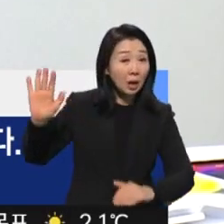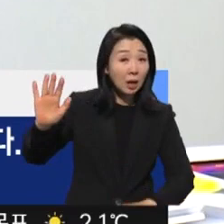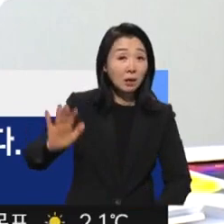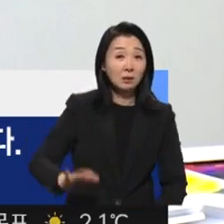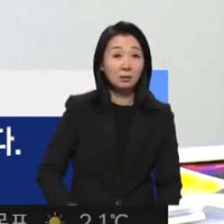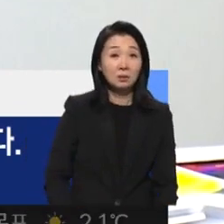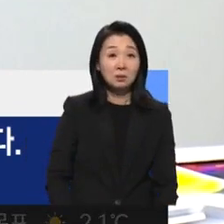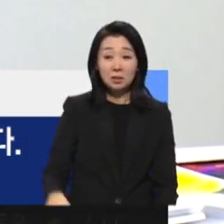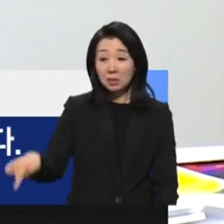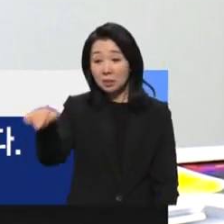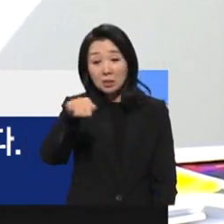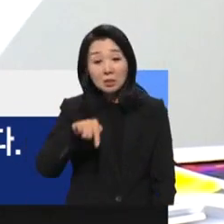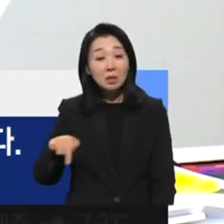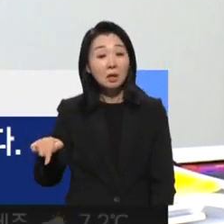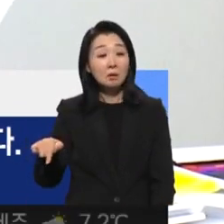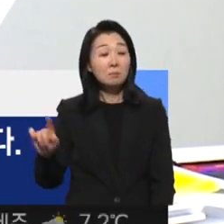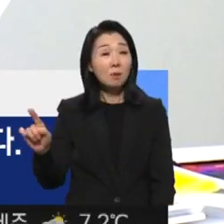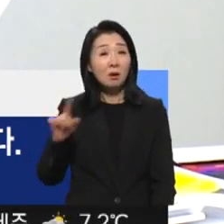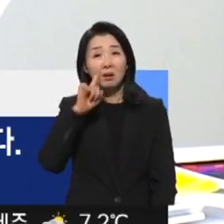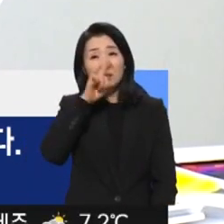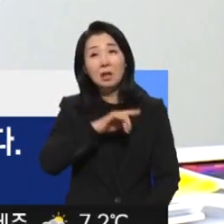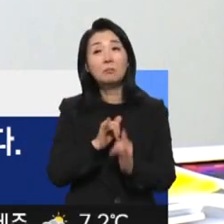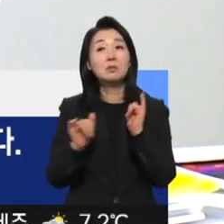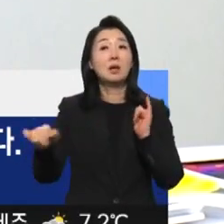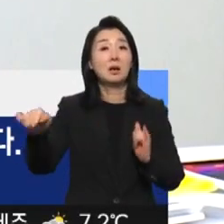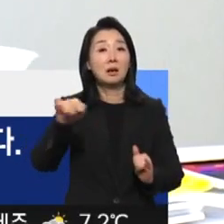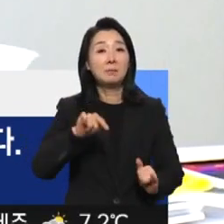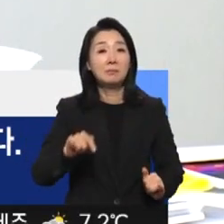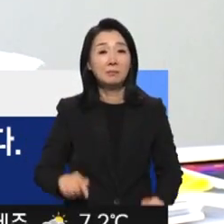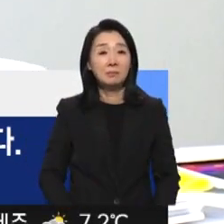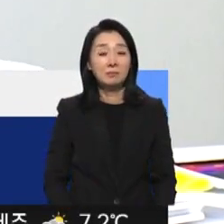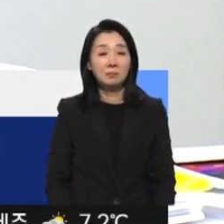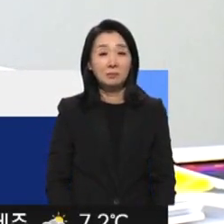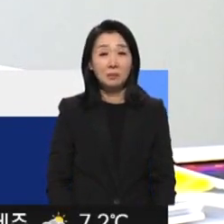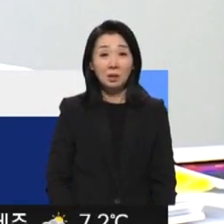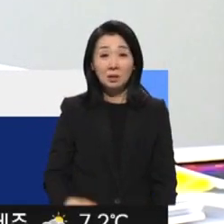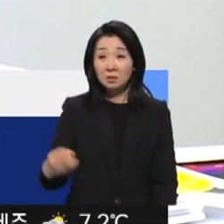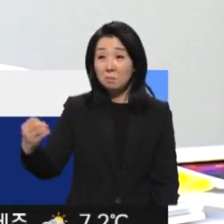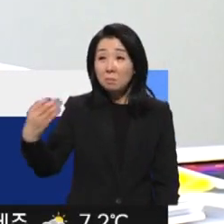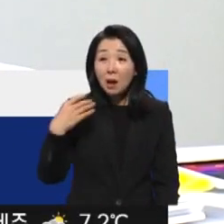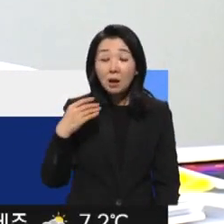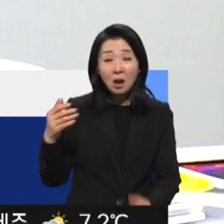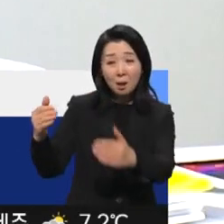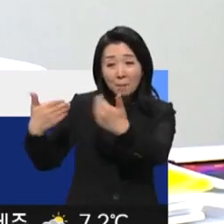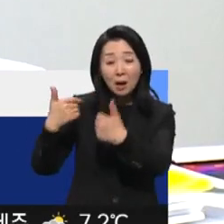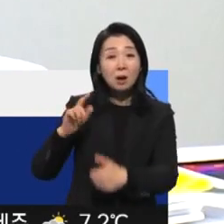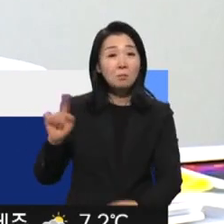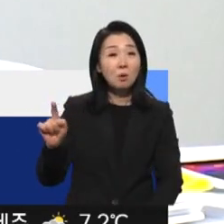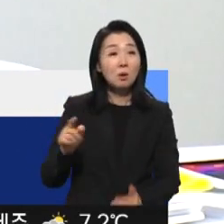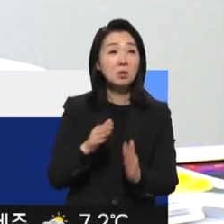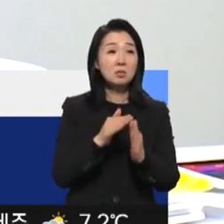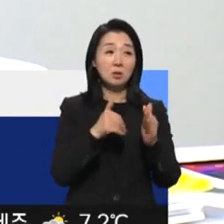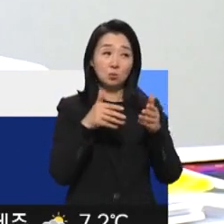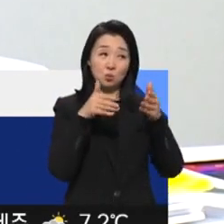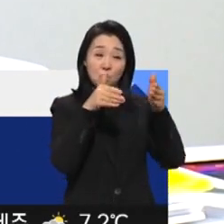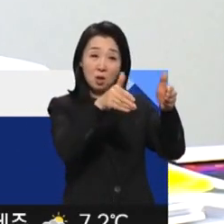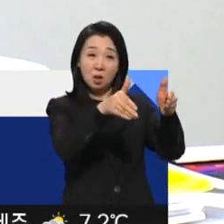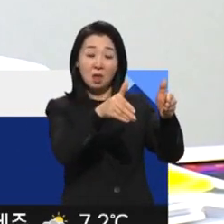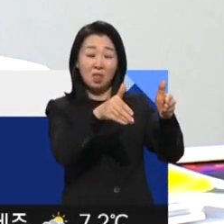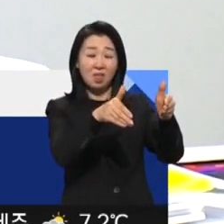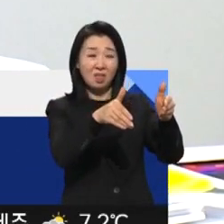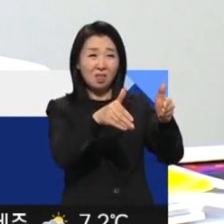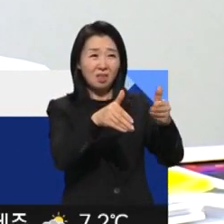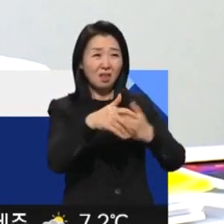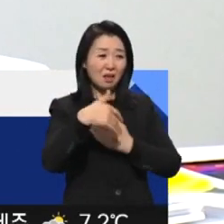아닙니다. 이 사람들은 나쁜 사람들입니다. 이 사람이 그런 이야기도 했습니다. 유족들을 향해서